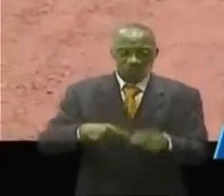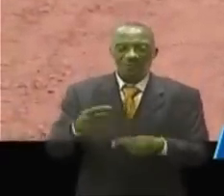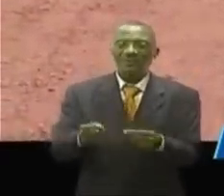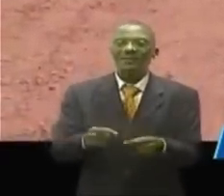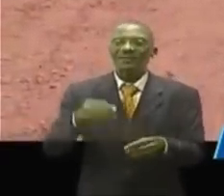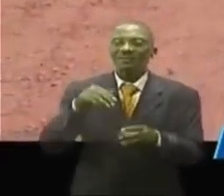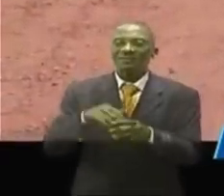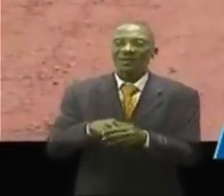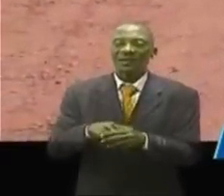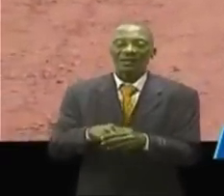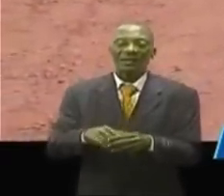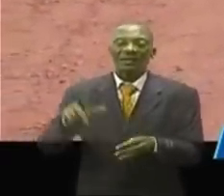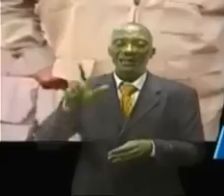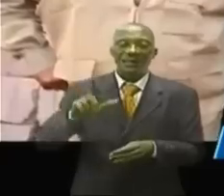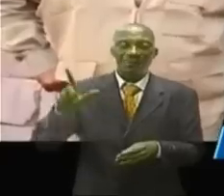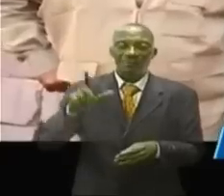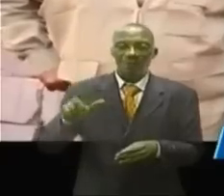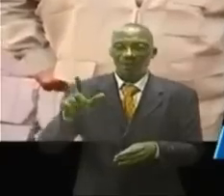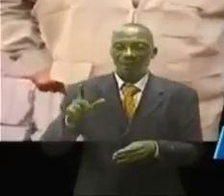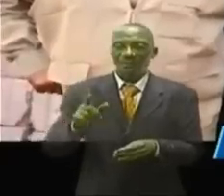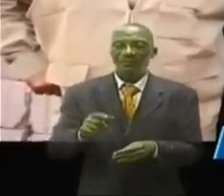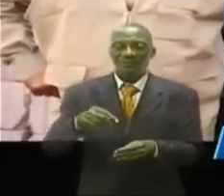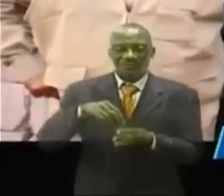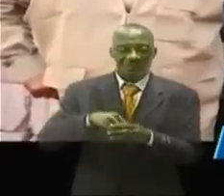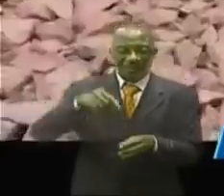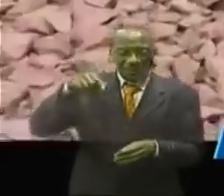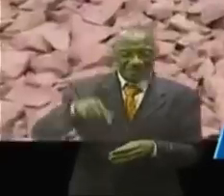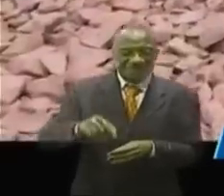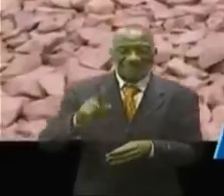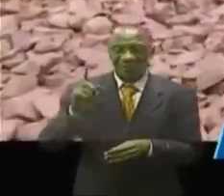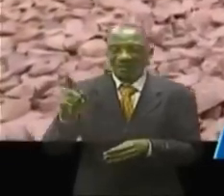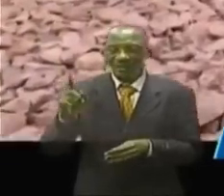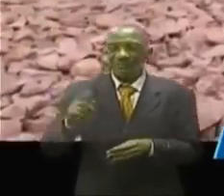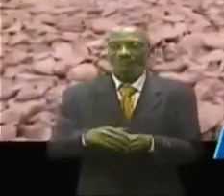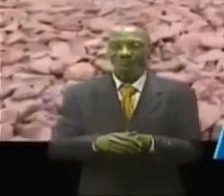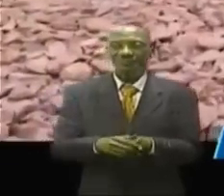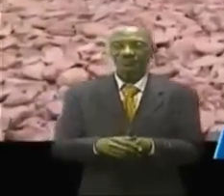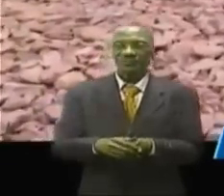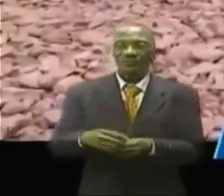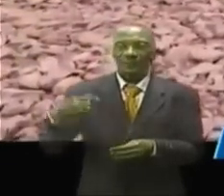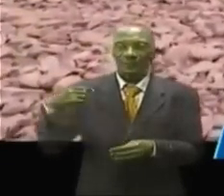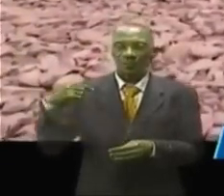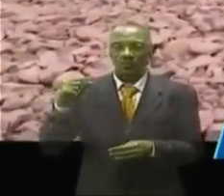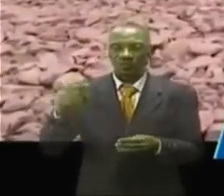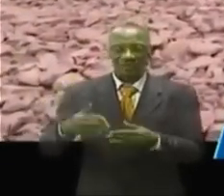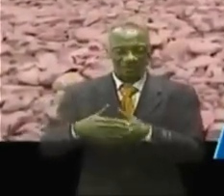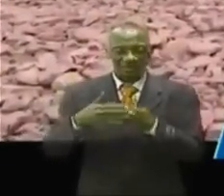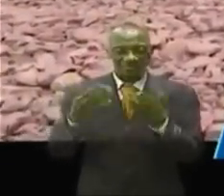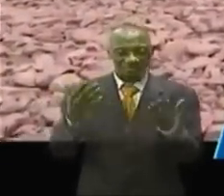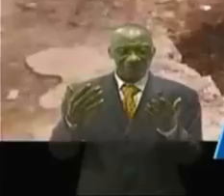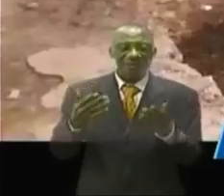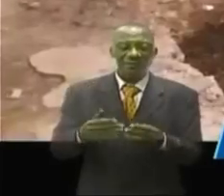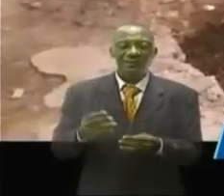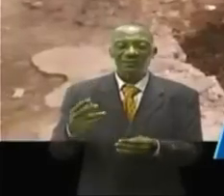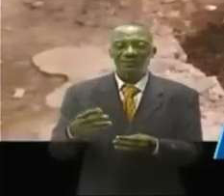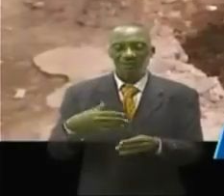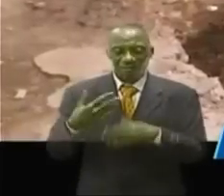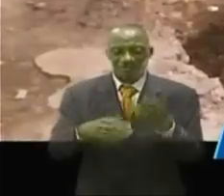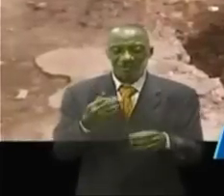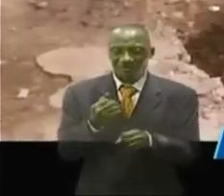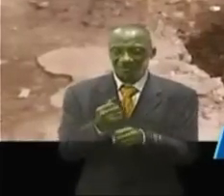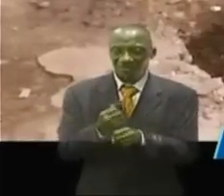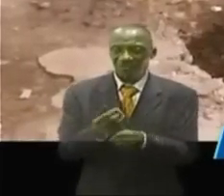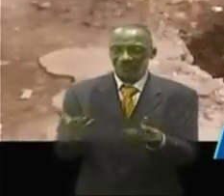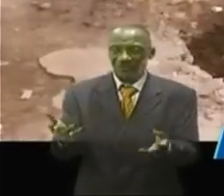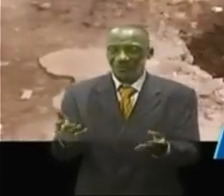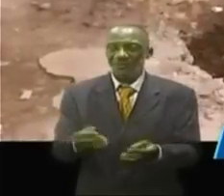Lemba, précisément au quartier Loubefou. Ici, les différentes avenues ont connu un véritable travail de remblayage